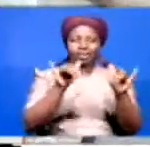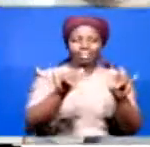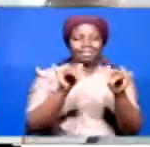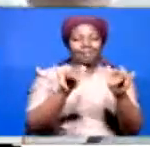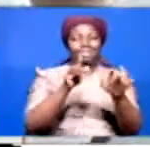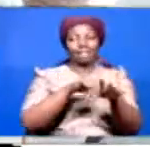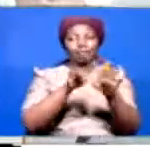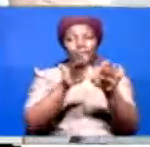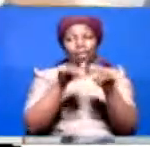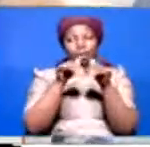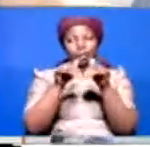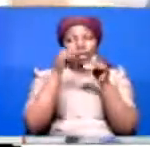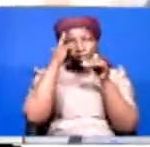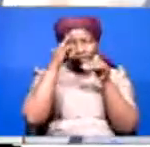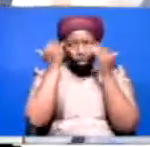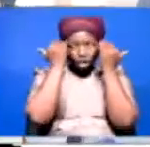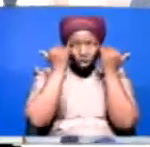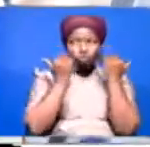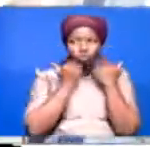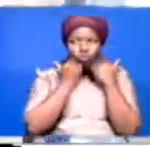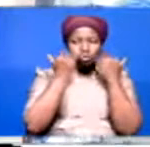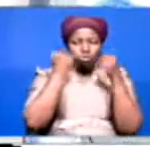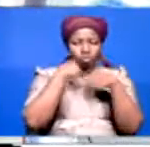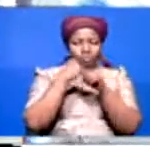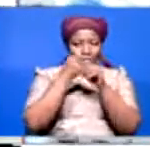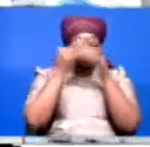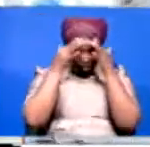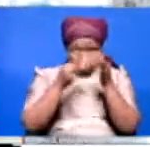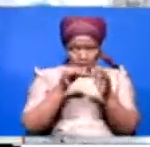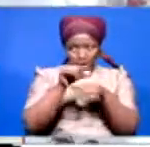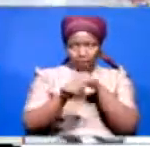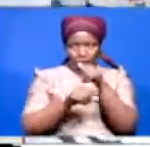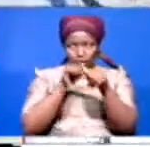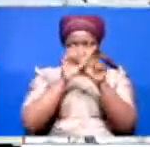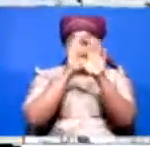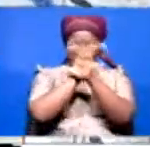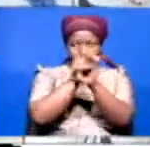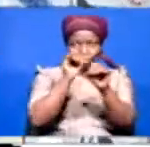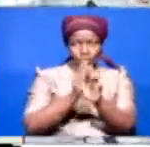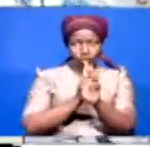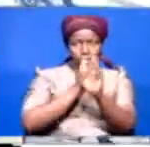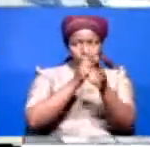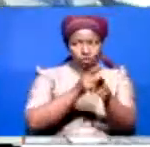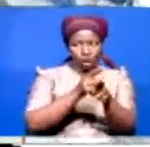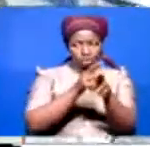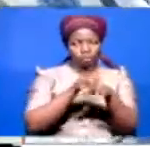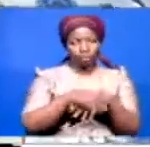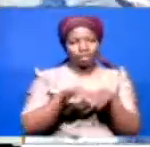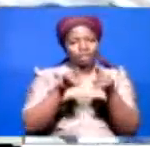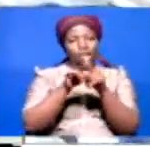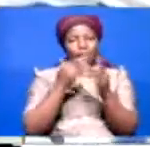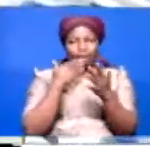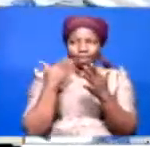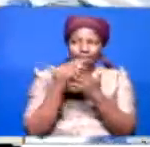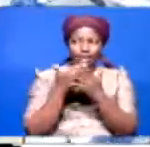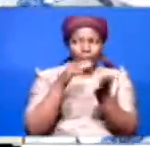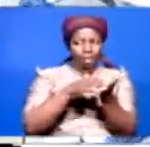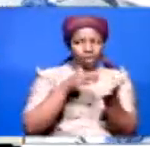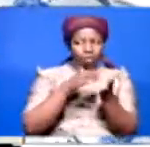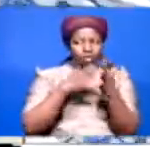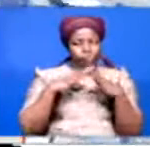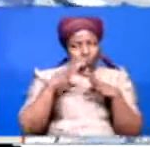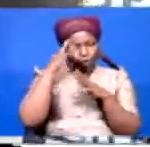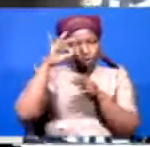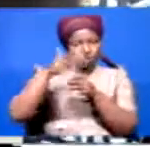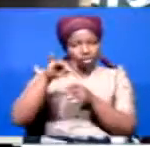kuhusu matokeo ya uchaguzi wa urais. Pia aliwashukuru wakazi wa Machakos kwa kumchagua tena na kuahidi kutekeleza